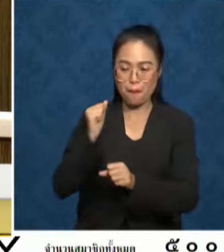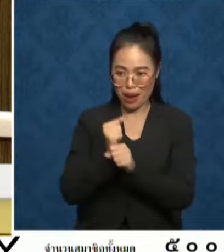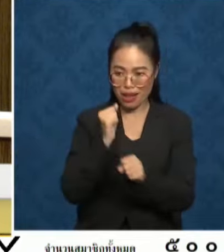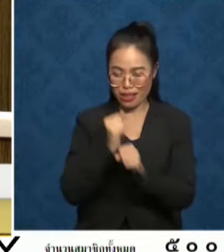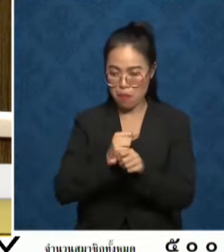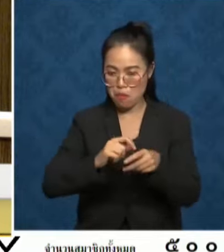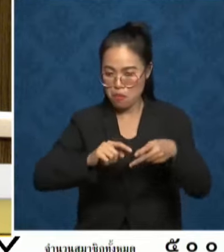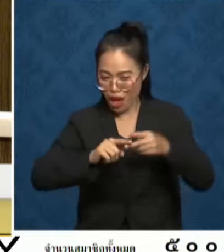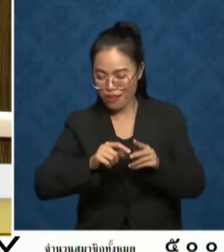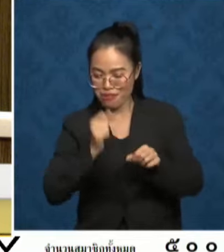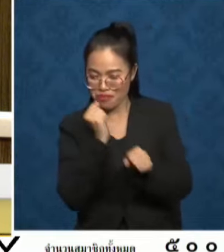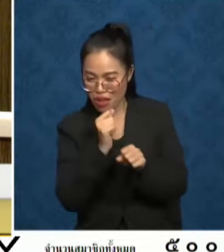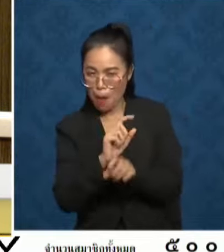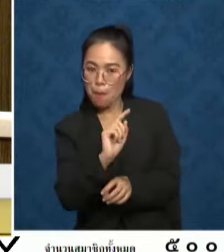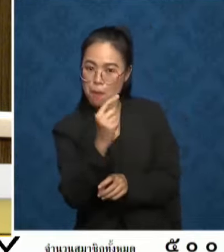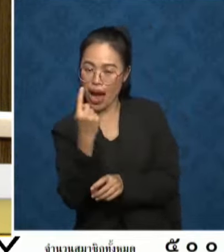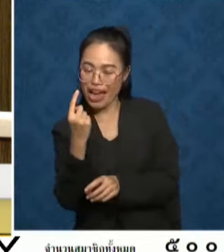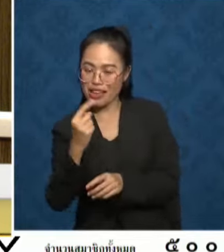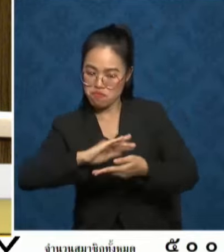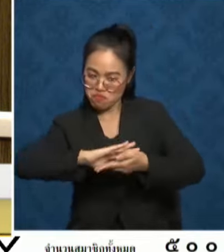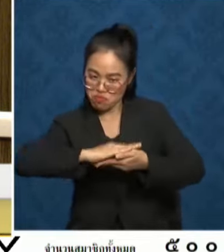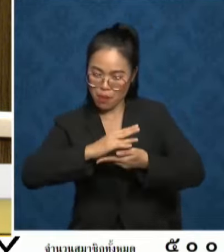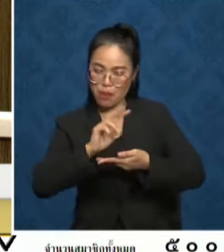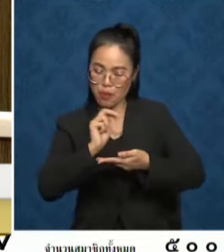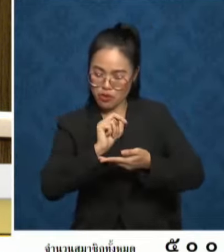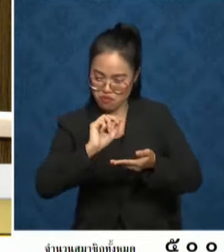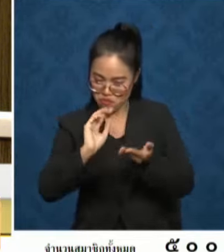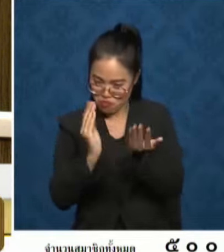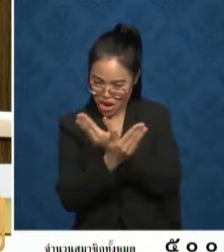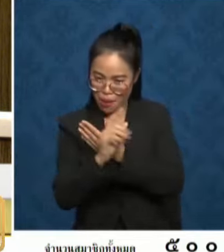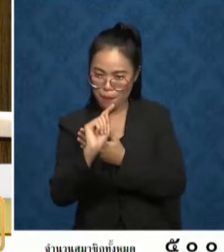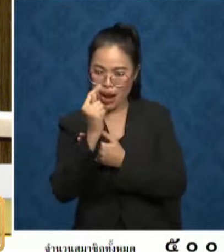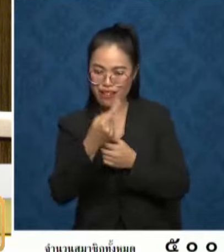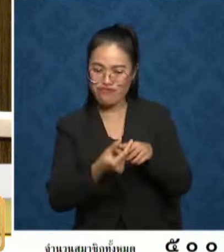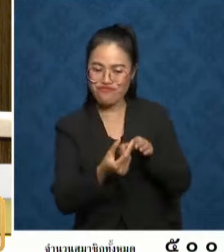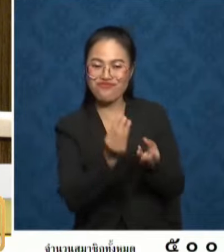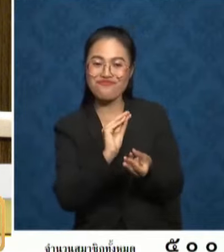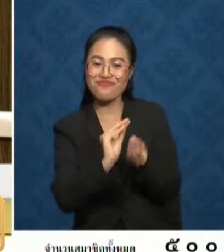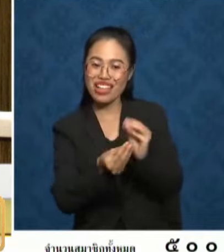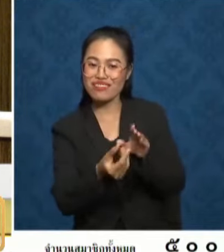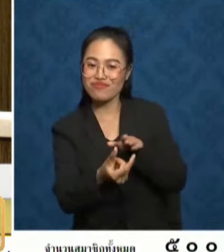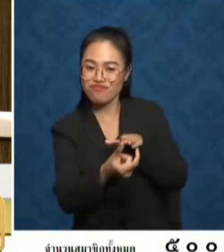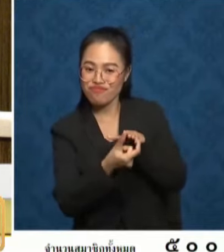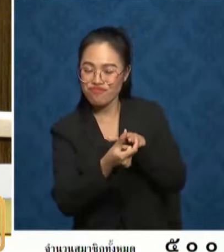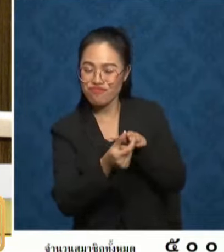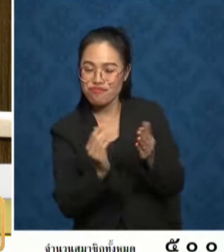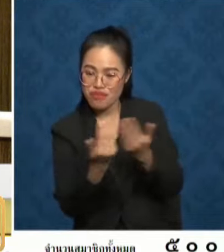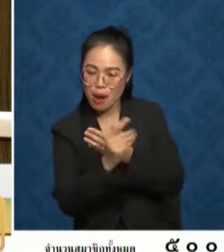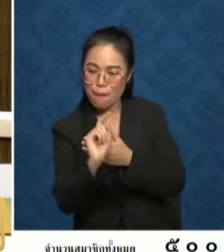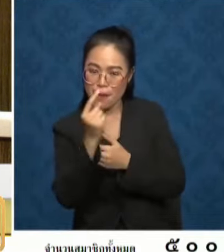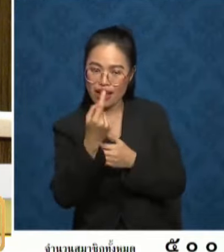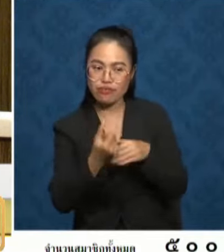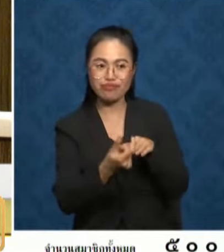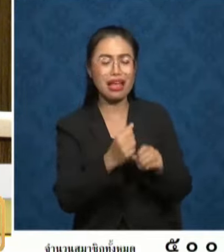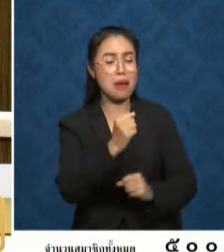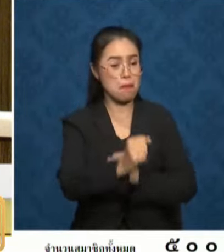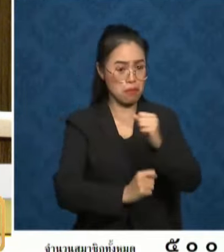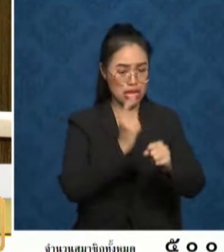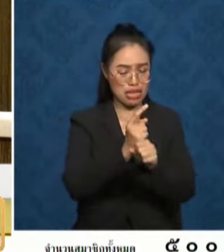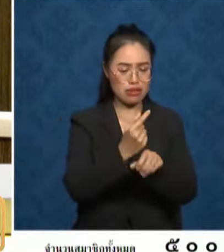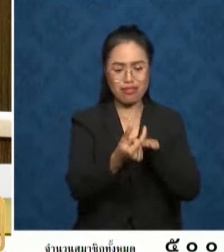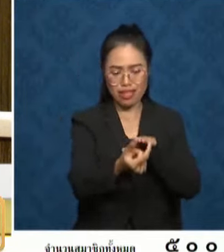มีนะครับเวลาสลับเลขนะครับเลขสวยเลขอะไรก็แล้วแต่ที่ท่านมีกันเนี่ยใน 1ปีเนี่ยให้สลับได้เพียงครั้ง